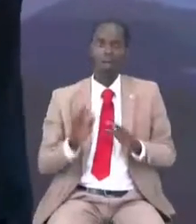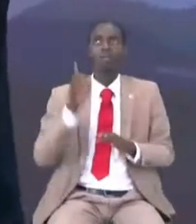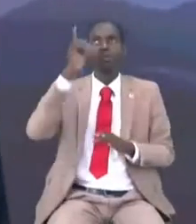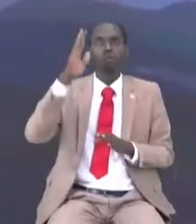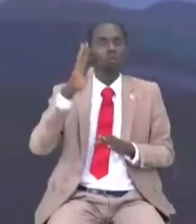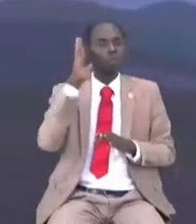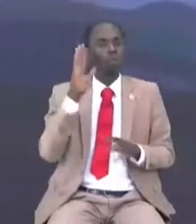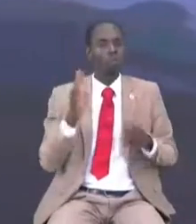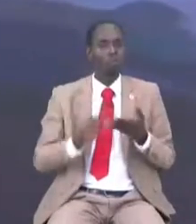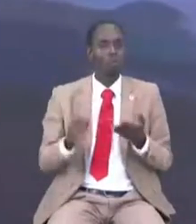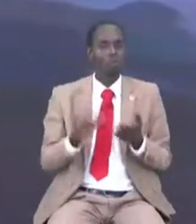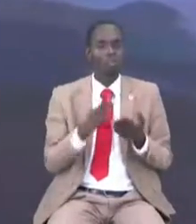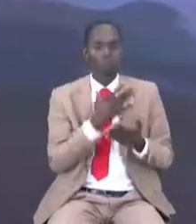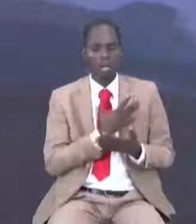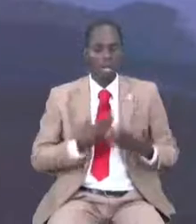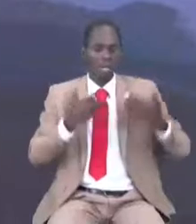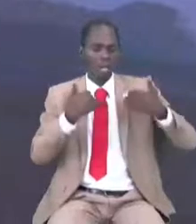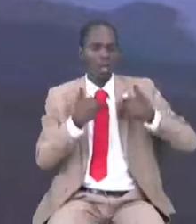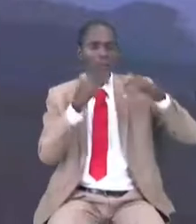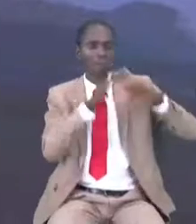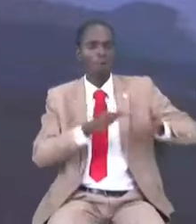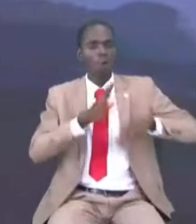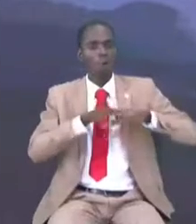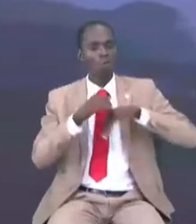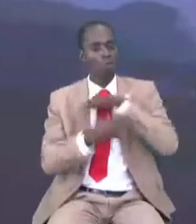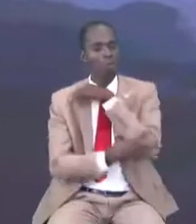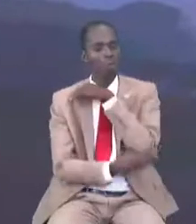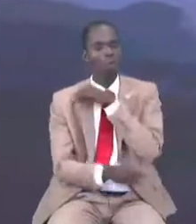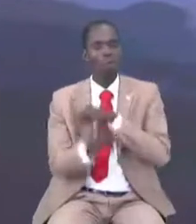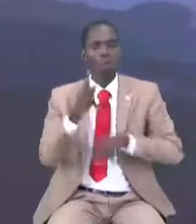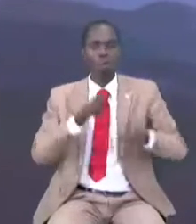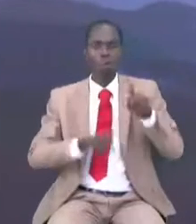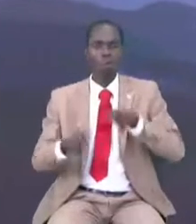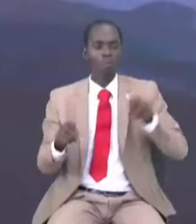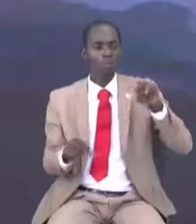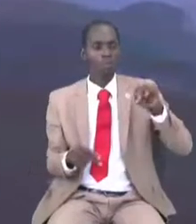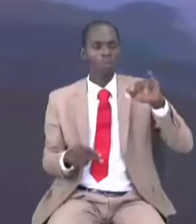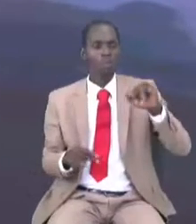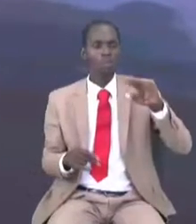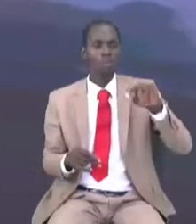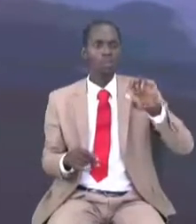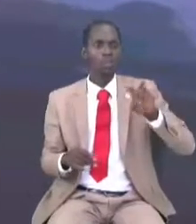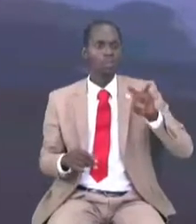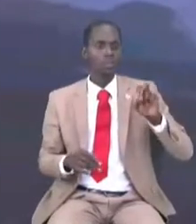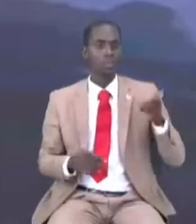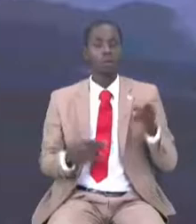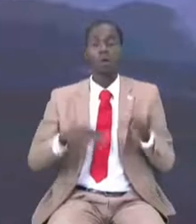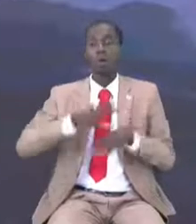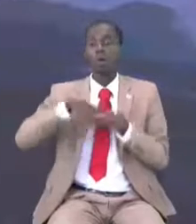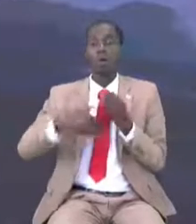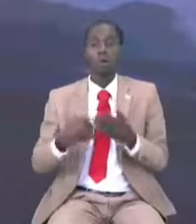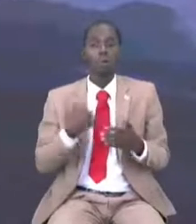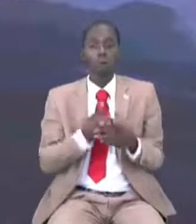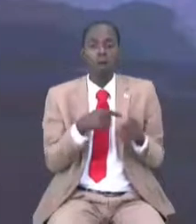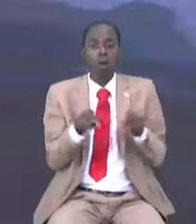avoir aussi pitié de Ninive. Et nous étions tous errants comme des brebis, chacun suivait sa propre voie. Et